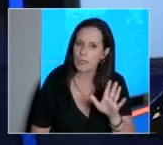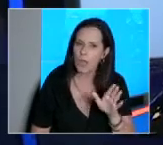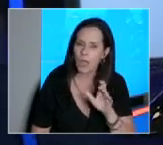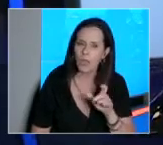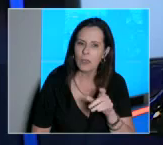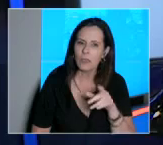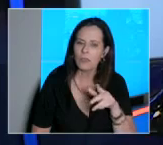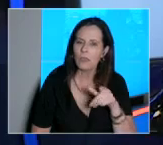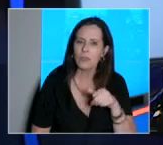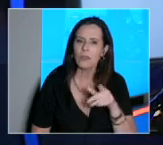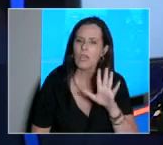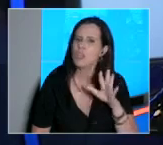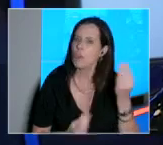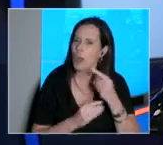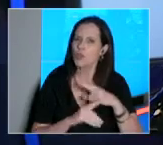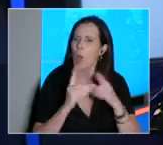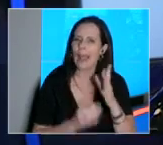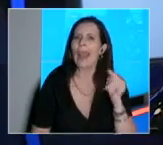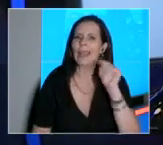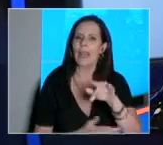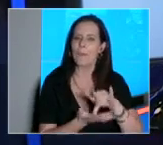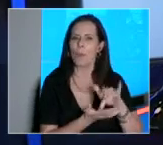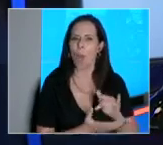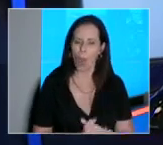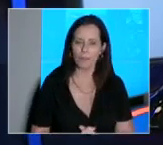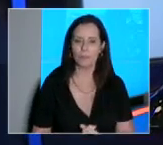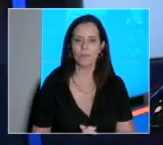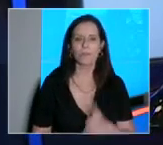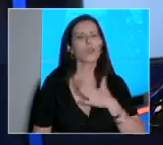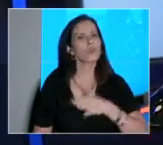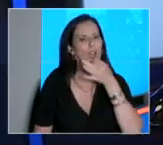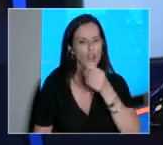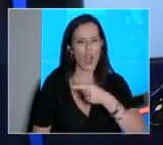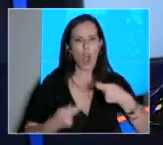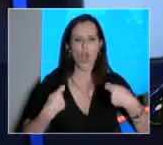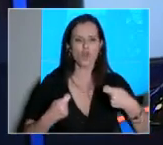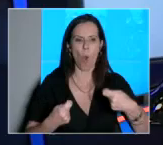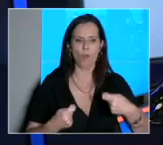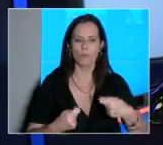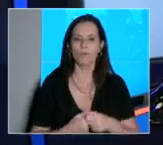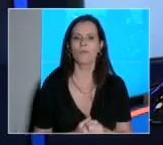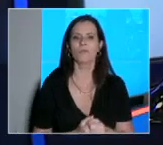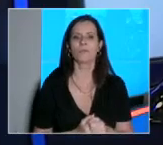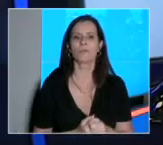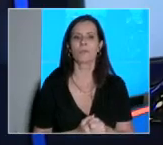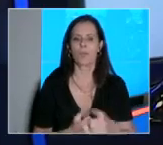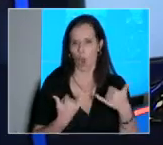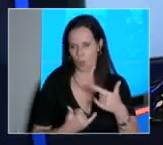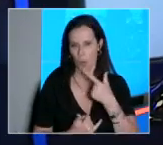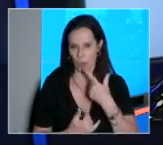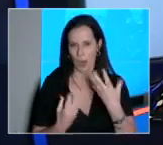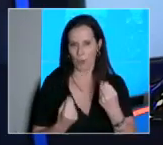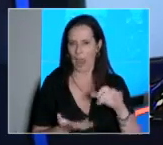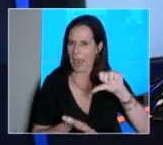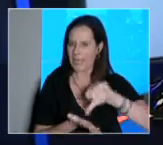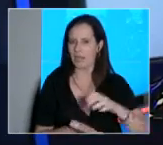מדברים ככה, יש להם מוד אחר של הגעה לעניינים. אני רוצה לשאול אותך על השוק ועל החשיבות שלו לעיר. כי היום, אתה יודע, הרבה מדברים